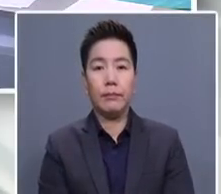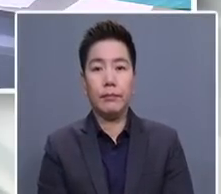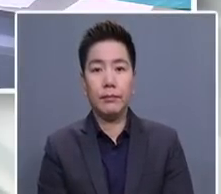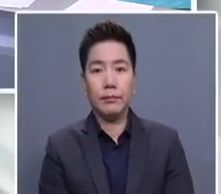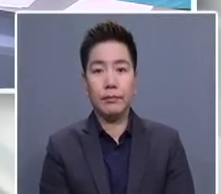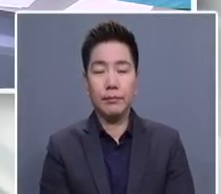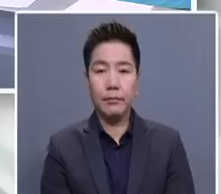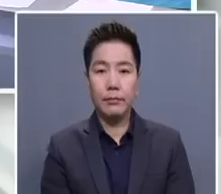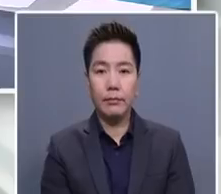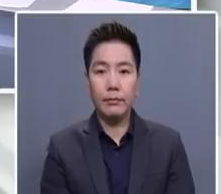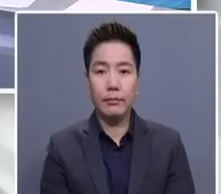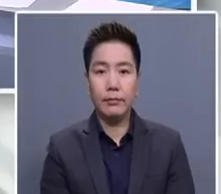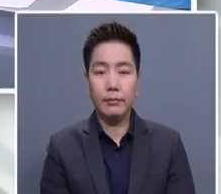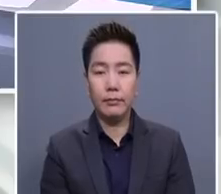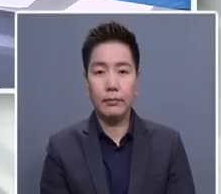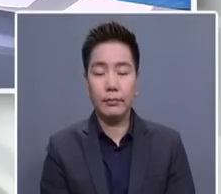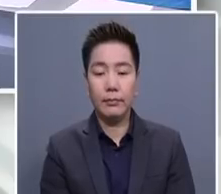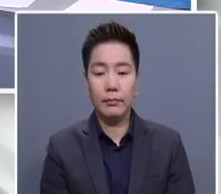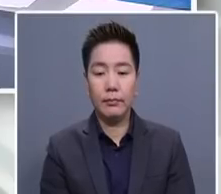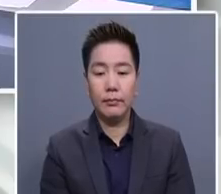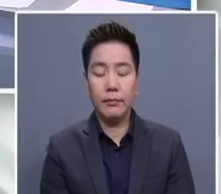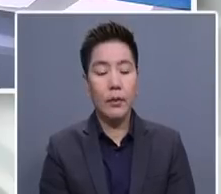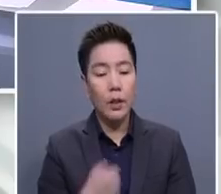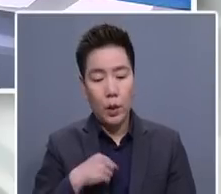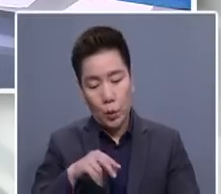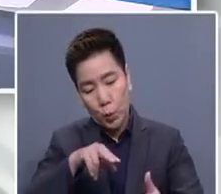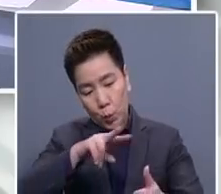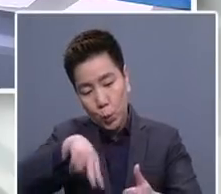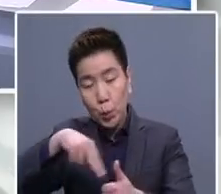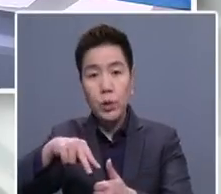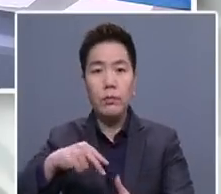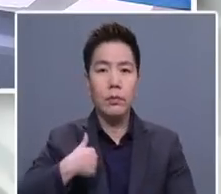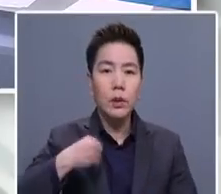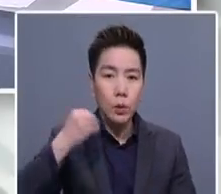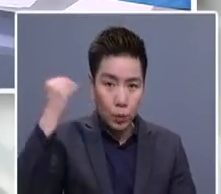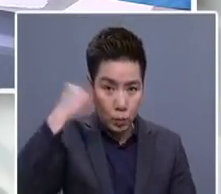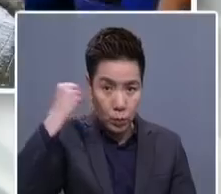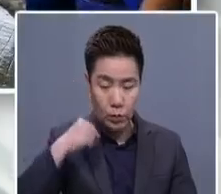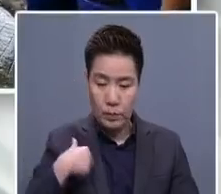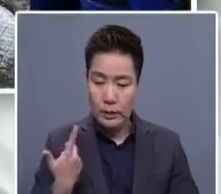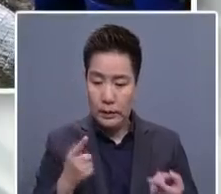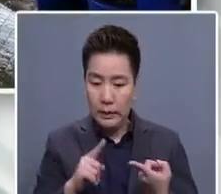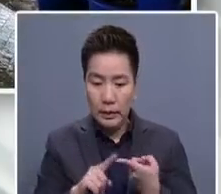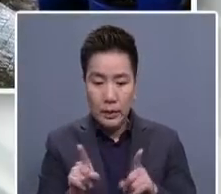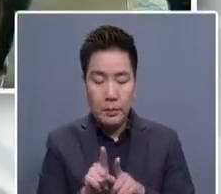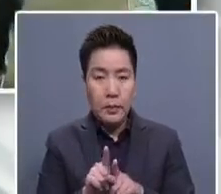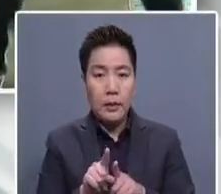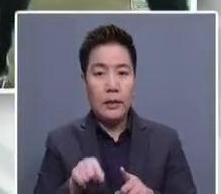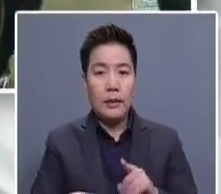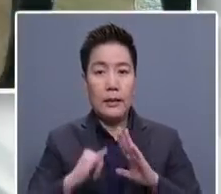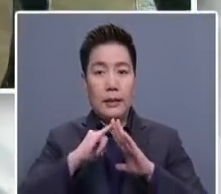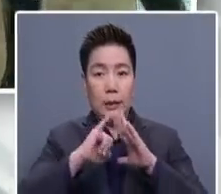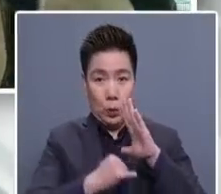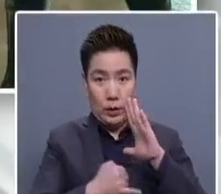ในส่วนของการตรวจสอบเนี่ยเรามีทำอยู่เป็นประจำแต่เนื่องจากในขอบเขตของในส่วนของ